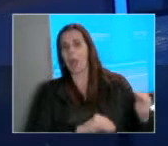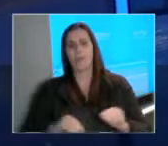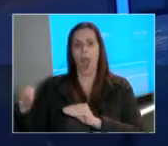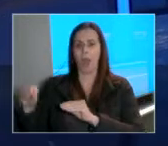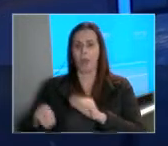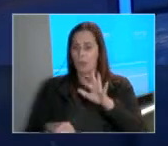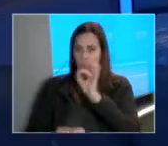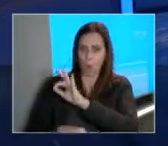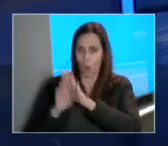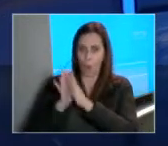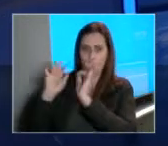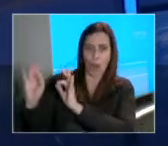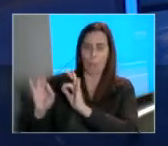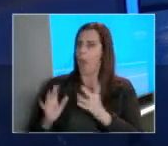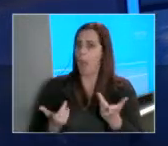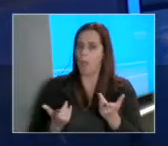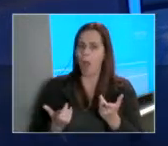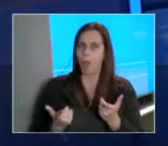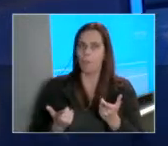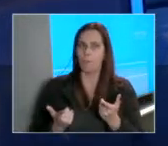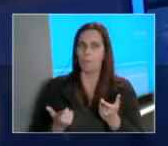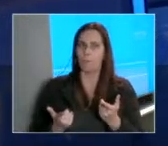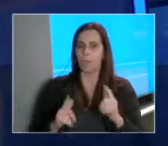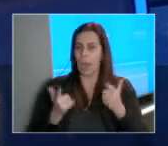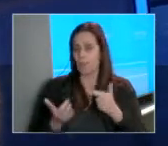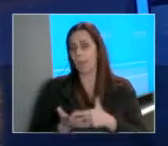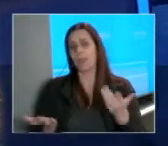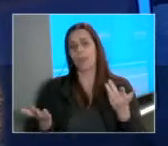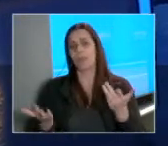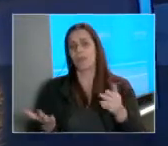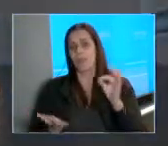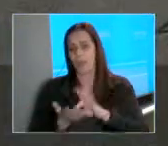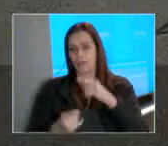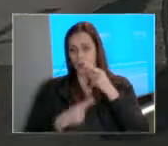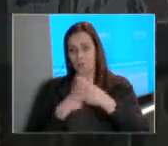לגבעת השלושה, גם זה שלכם. בדיוק. למה? למה? כי מאז